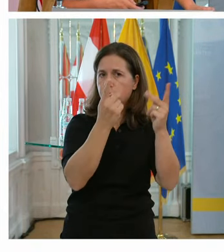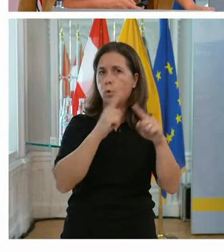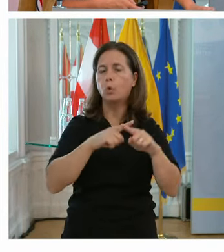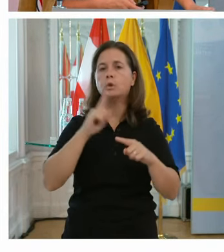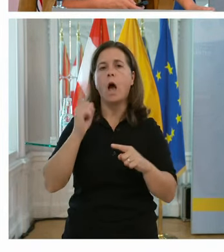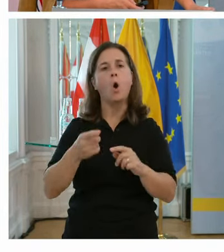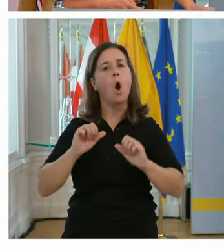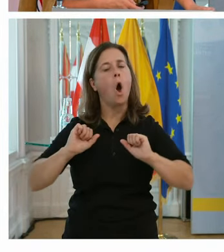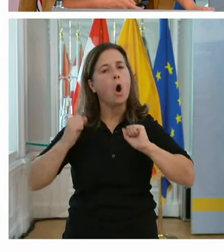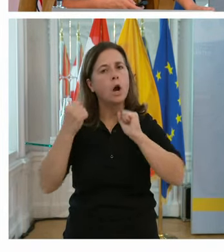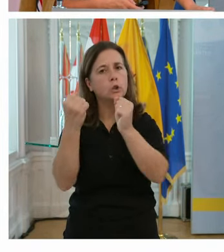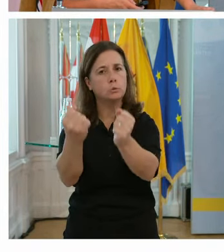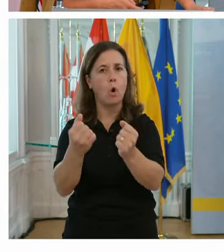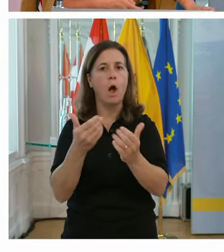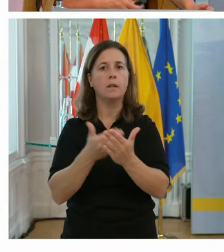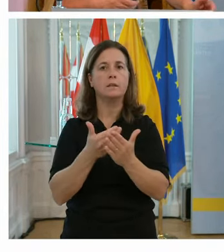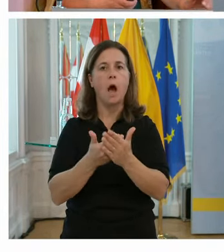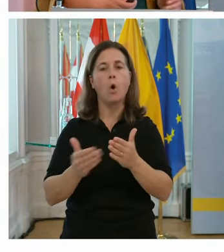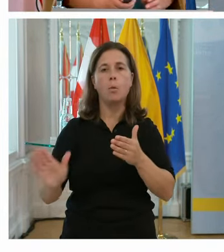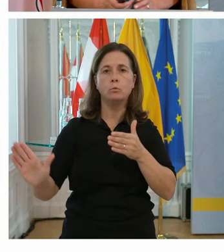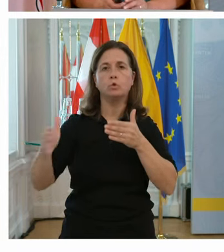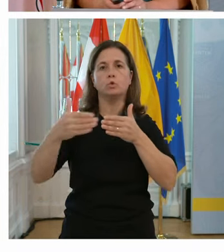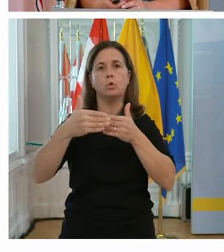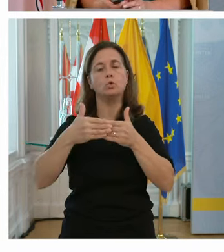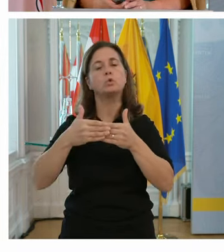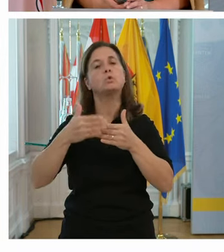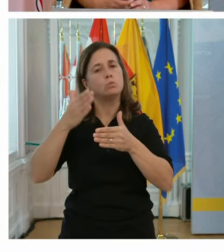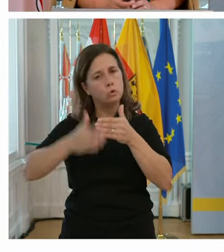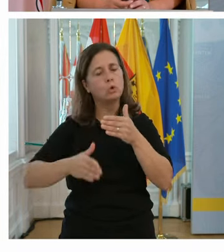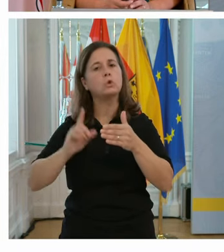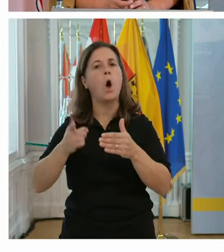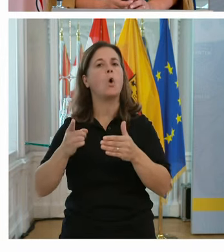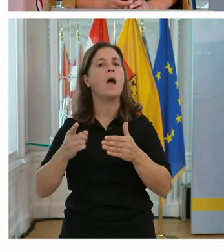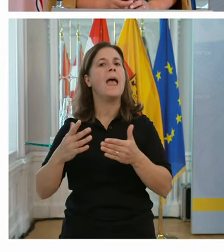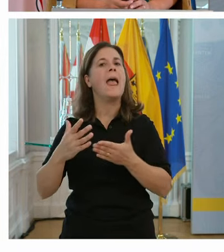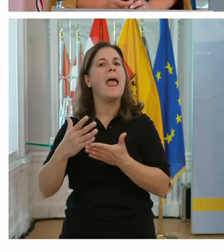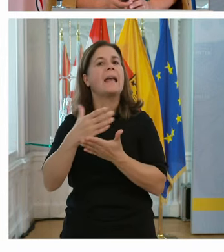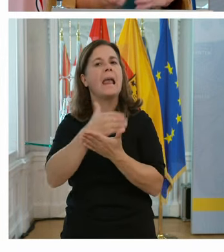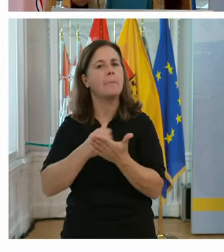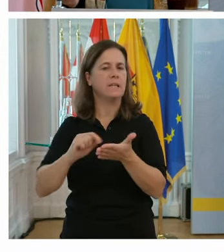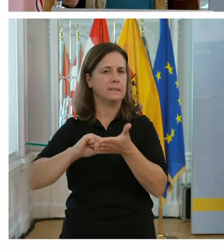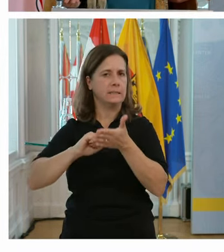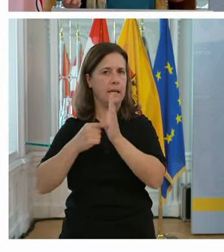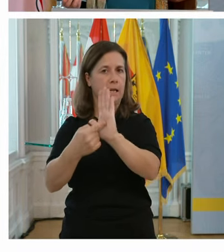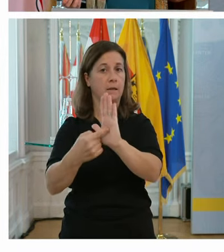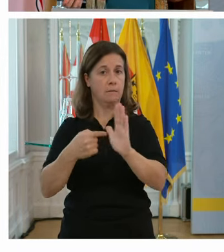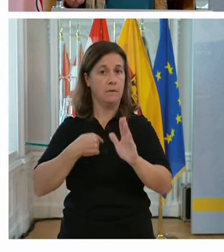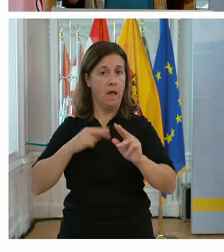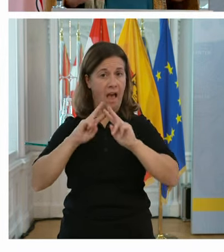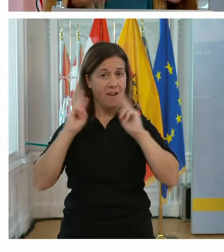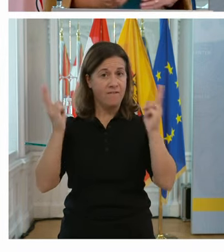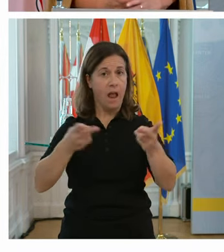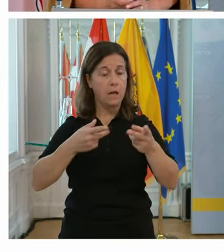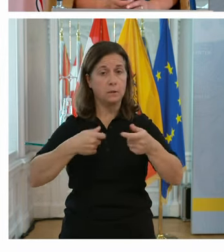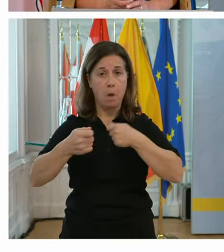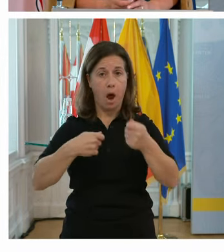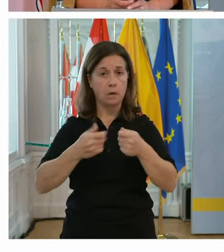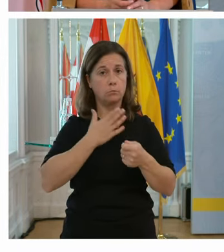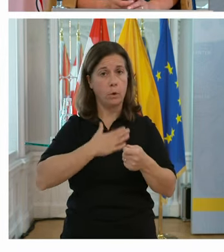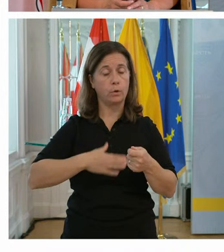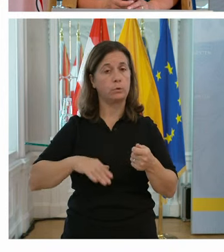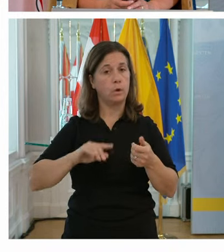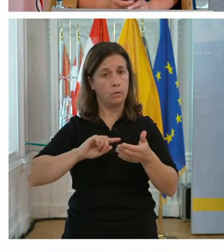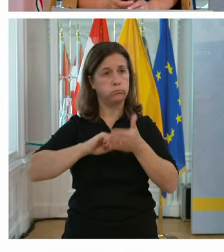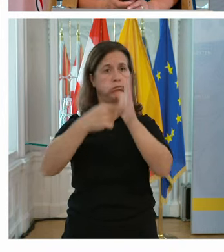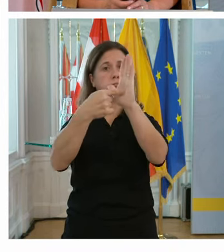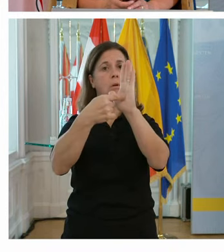auch das Engagement und damit schlussendlich Ergebnisse in der Breite, mit der wir am Weltmarkt reüssieren wollen und